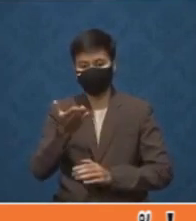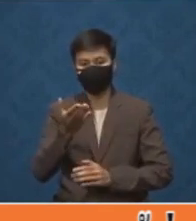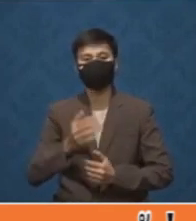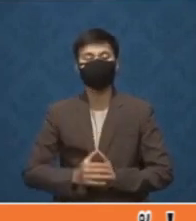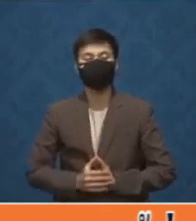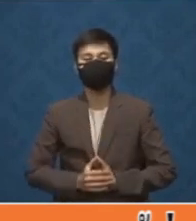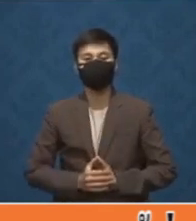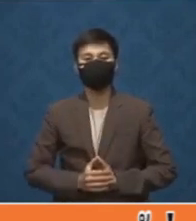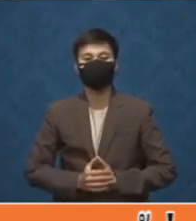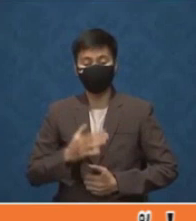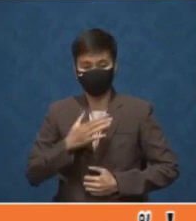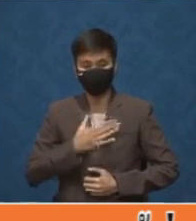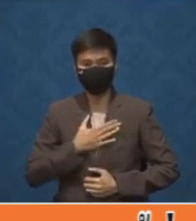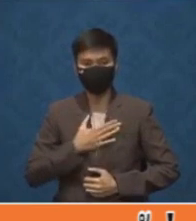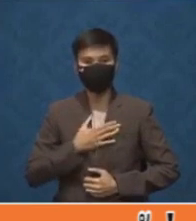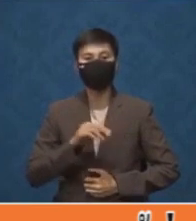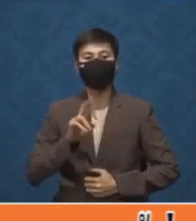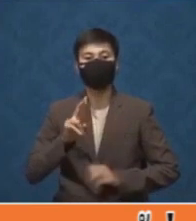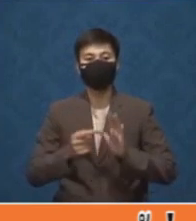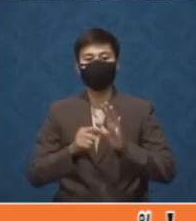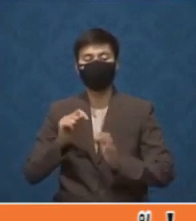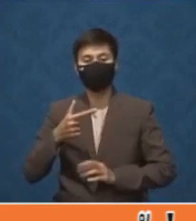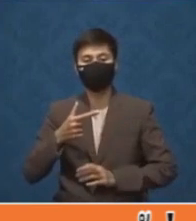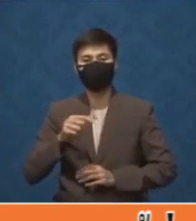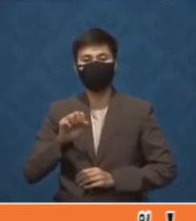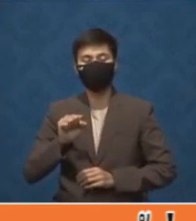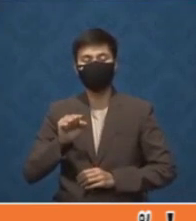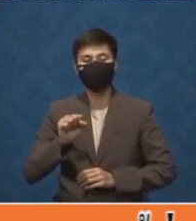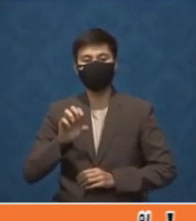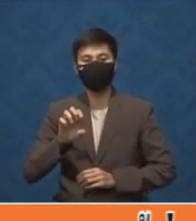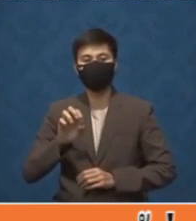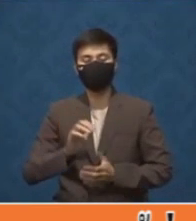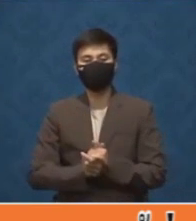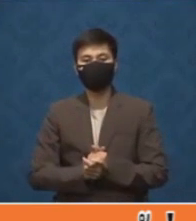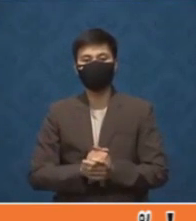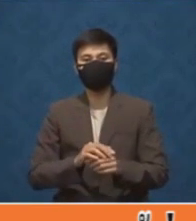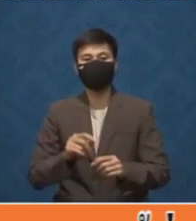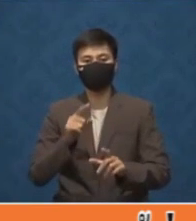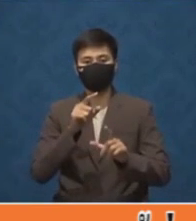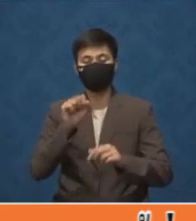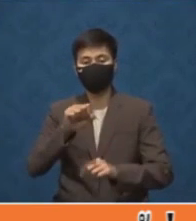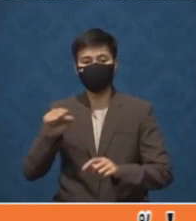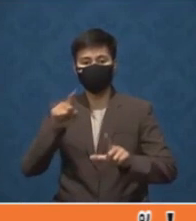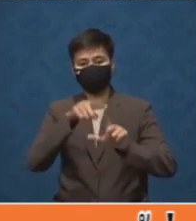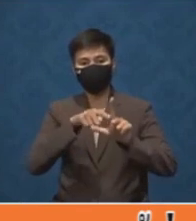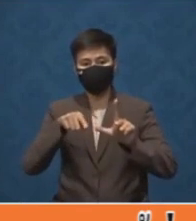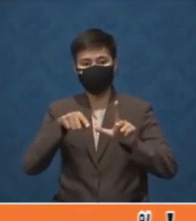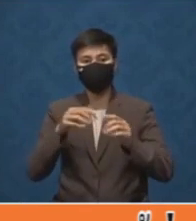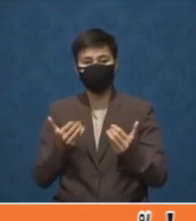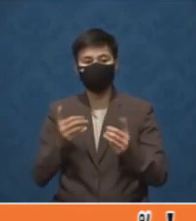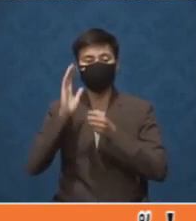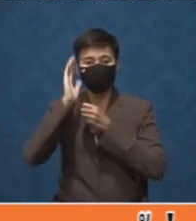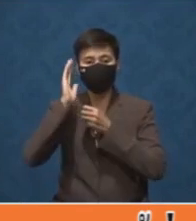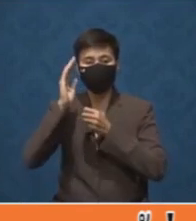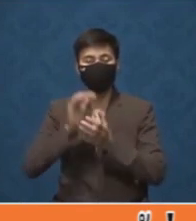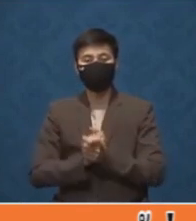เรียนท่านประธานผมรังสิมันต์โรมสมาชิกสภาผู้แทนราษฎรบัญชีรายชื่อก้าวไกลก็วันนี้ขออภิปรายอีกครั้งนะครับในฐาน